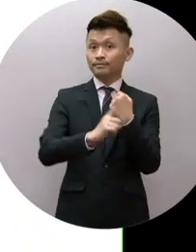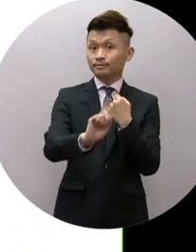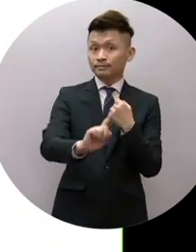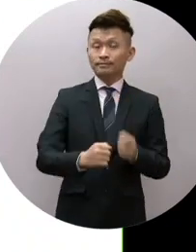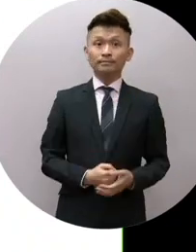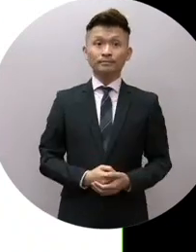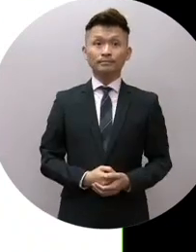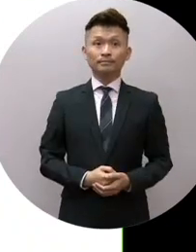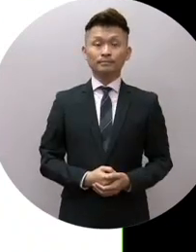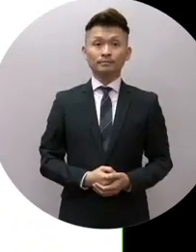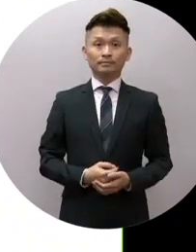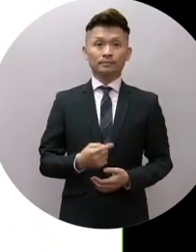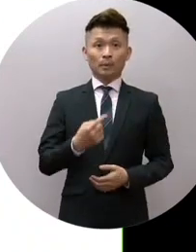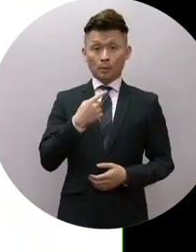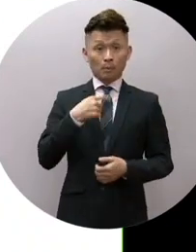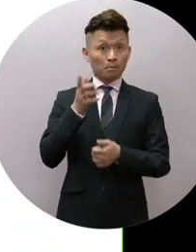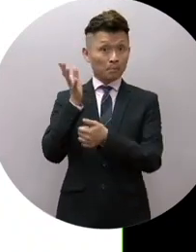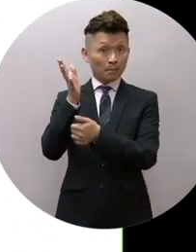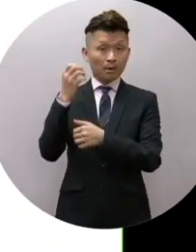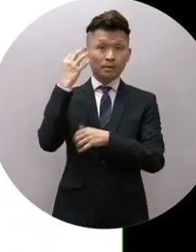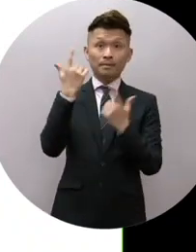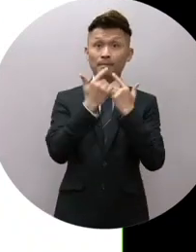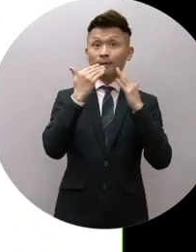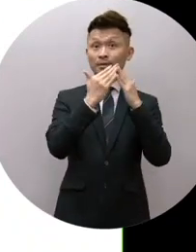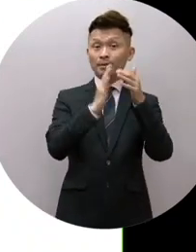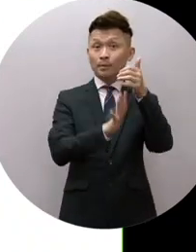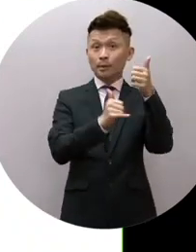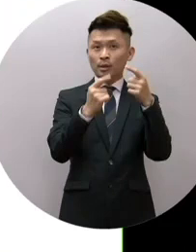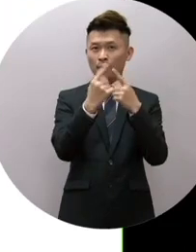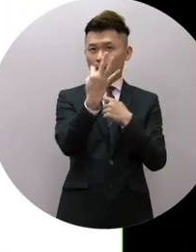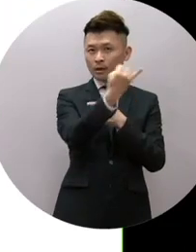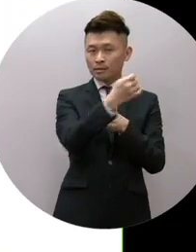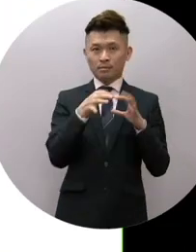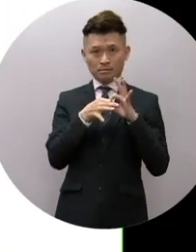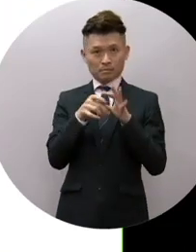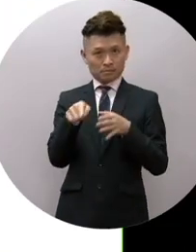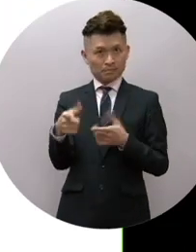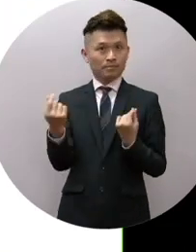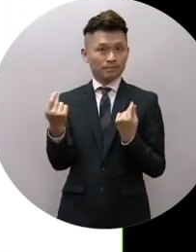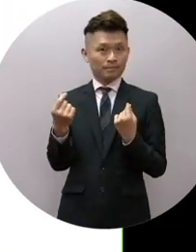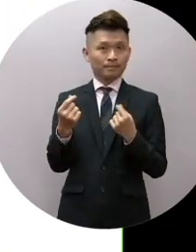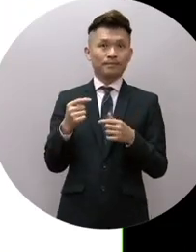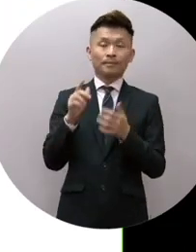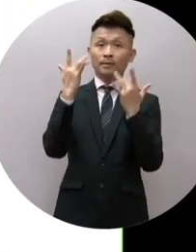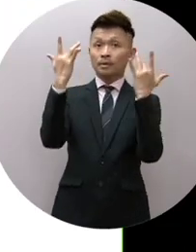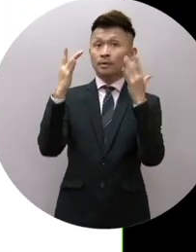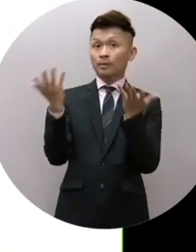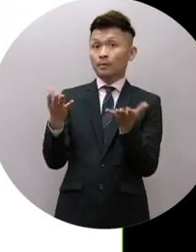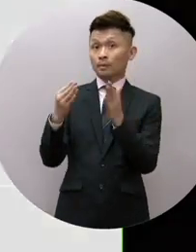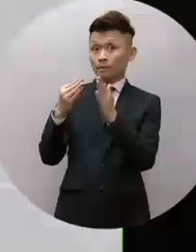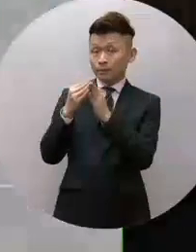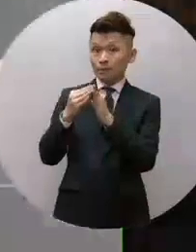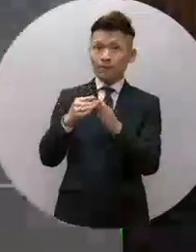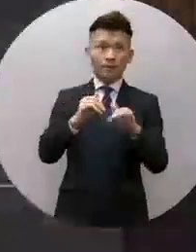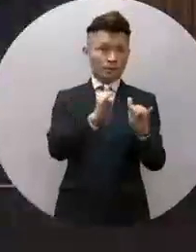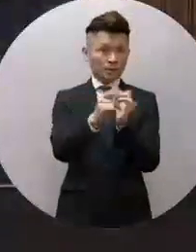呢，我因为像就我了解，新北市的有很多的委员也在关心这问题，因为林务局你还是有跟民众有承租土地的问题嘛，还